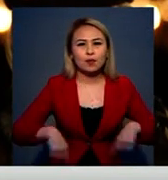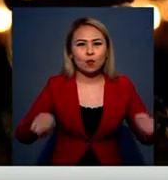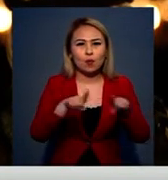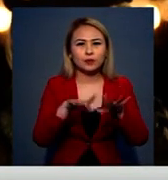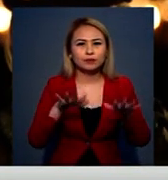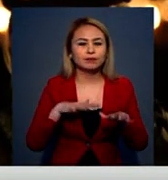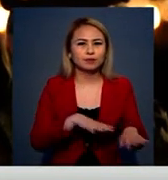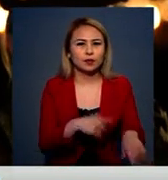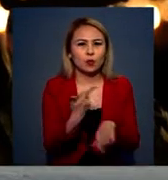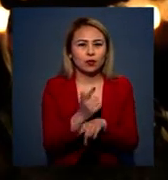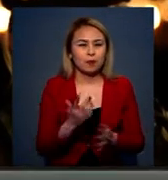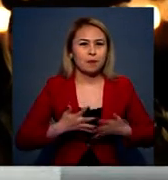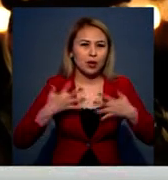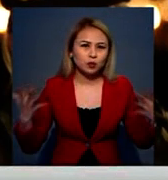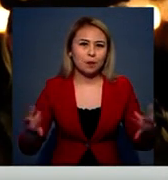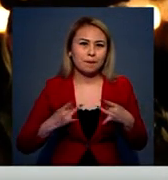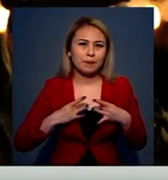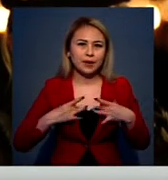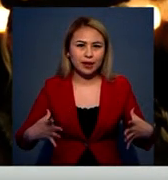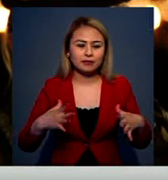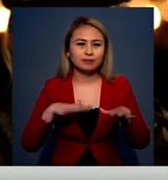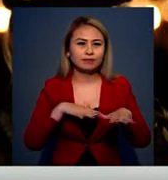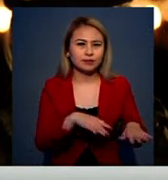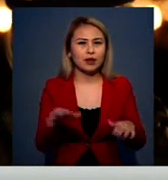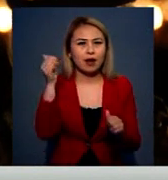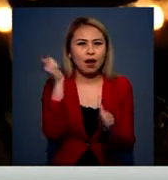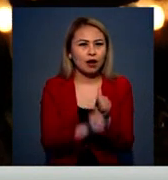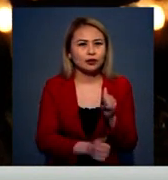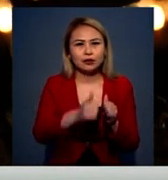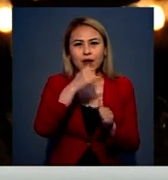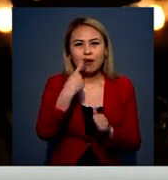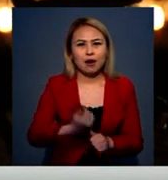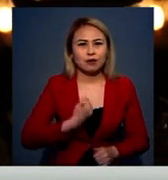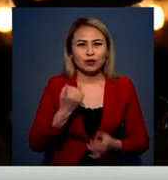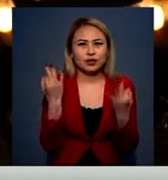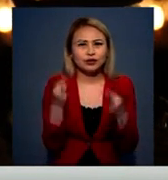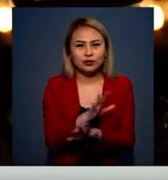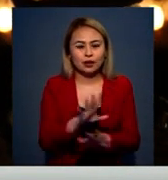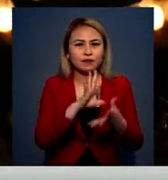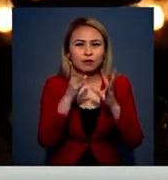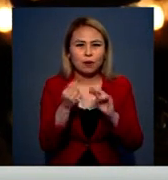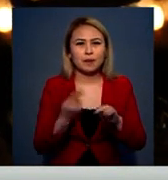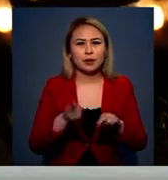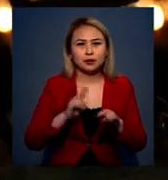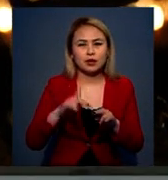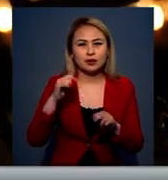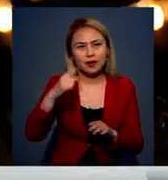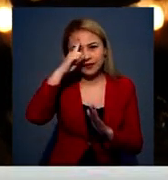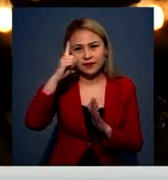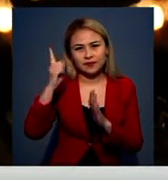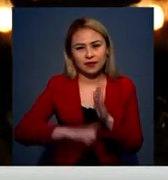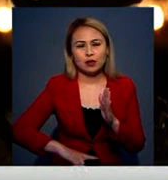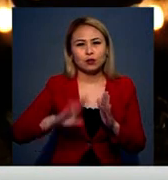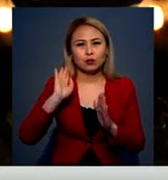Әскери шеру біз үшін үлкен мереке. Қызыл алаңмен жүріп өту әрбір сарбазға мол жауапкершілік жүктейді. Артылған сенімді